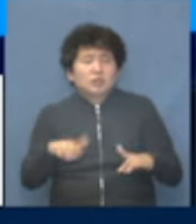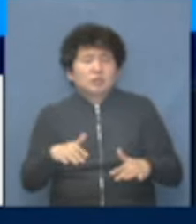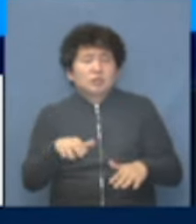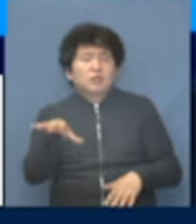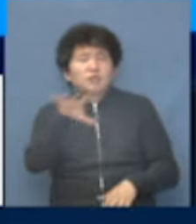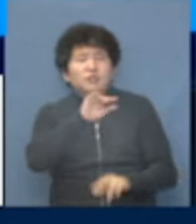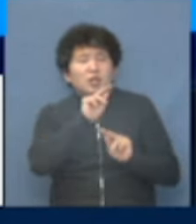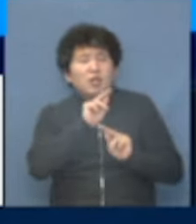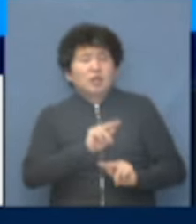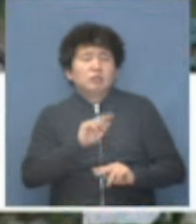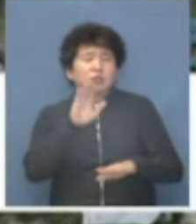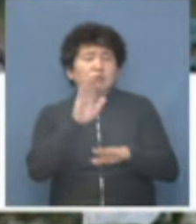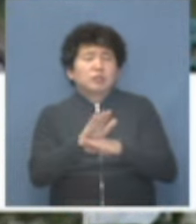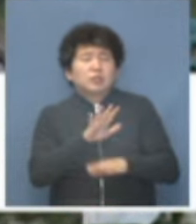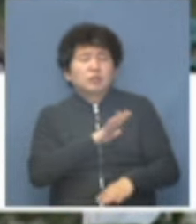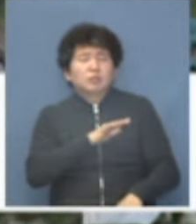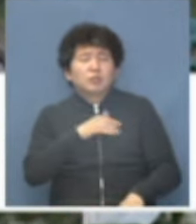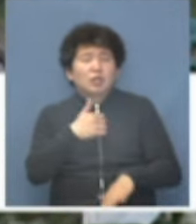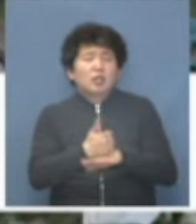Кошербаева.